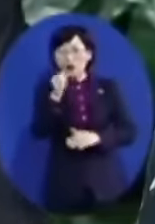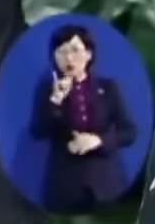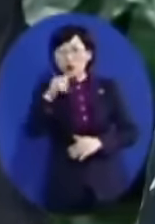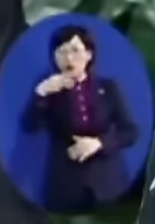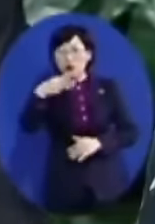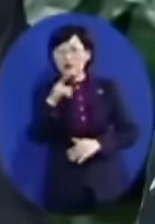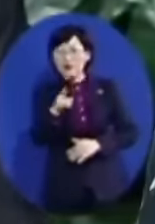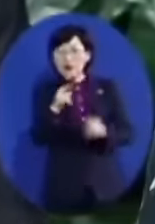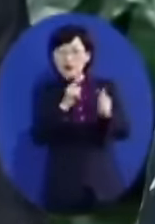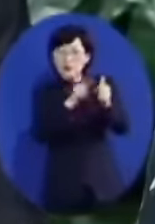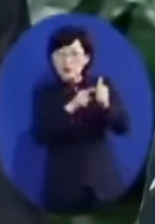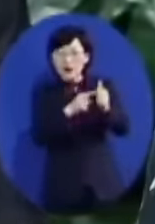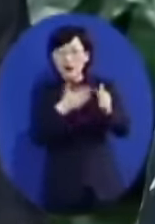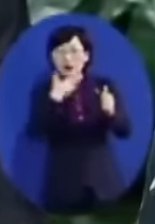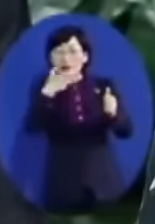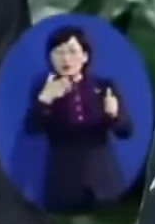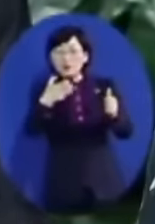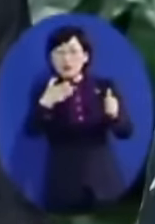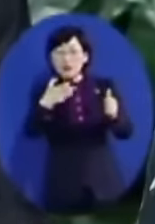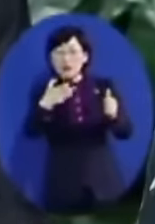80세에 몇 주 동안